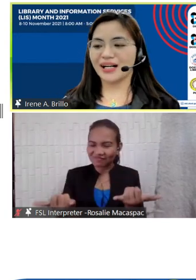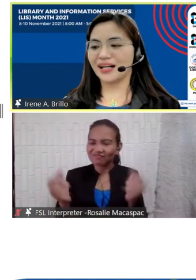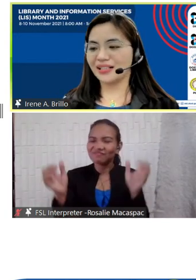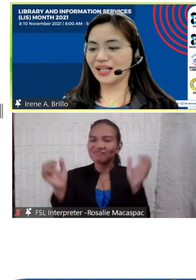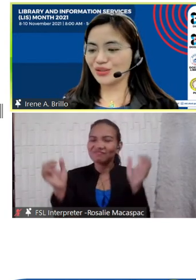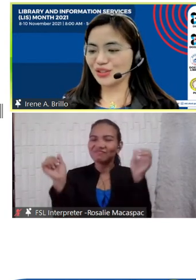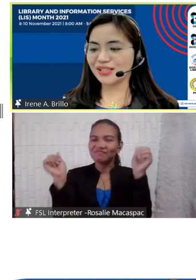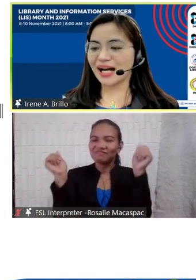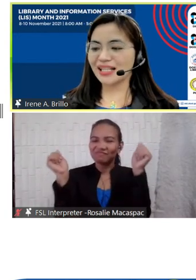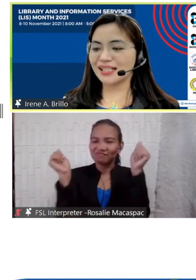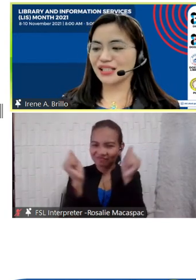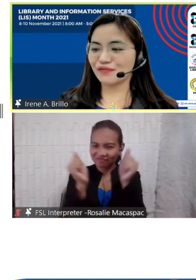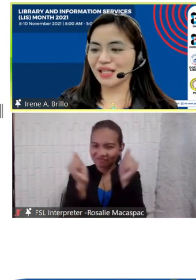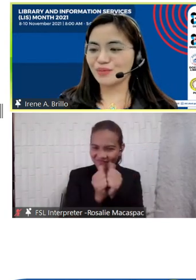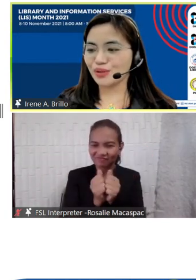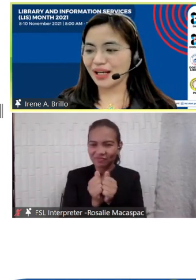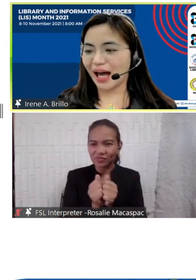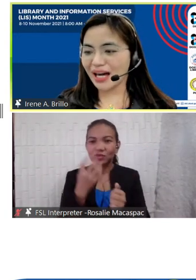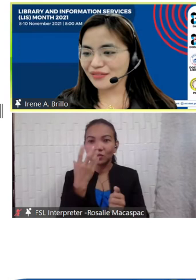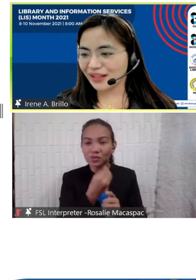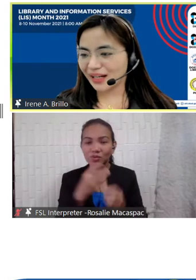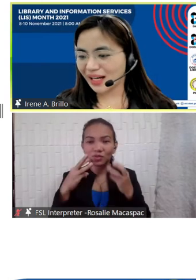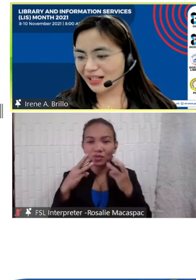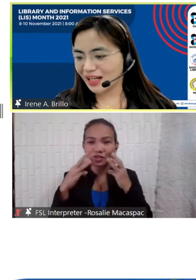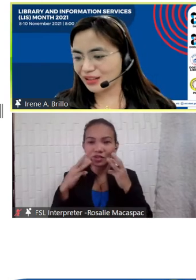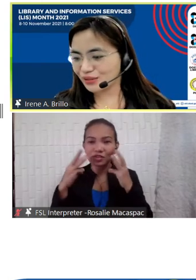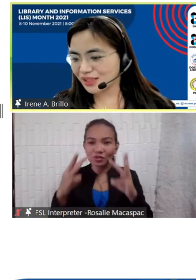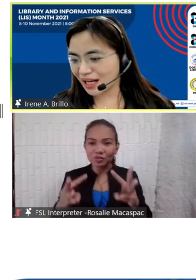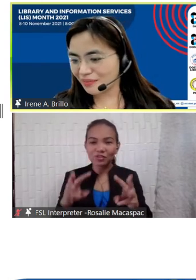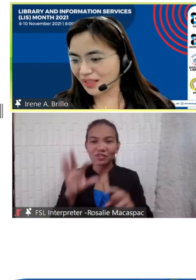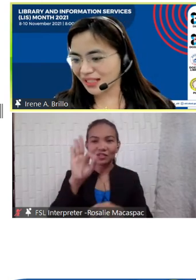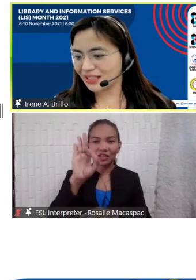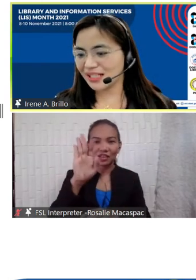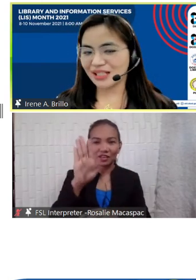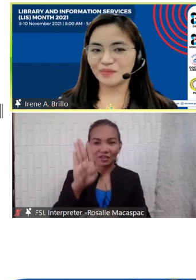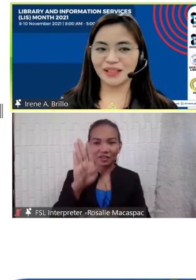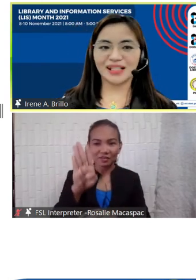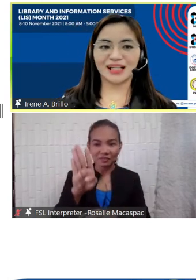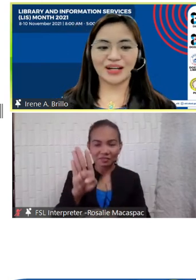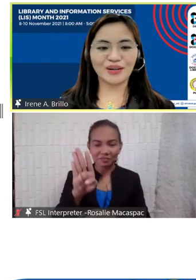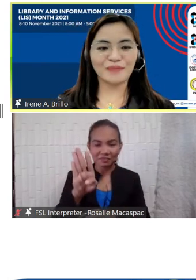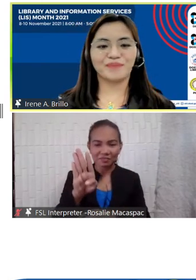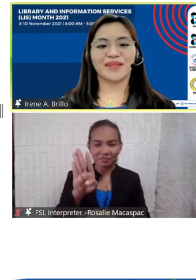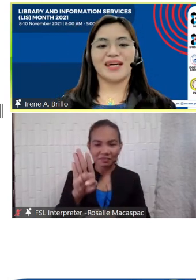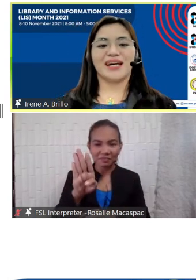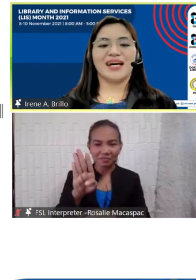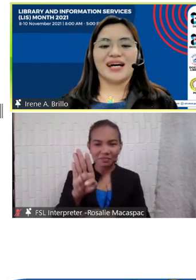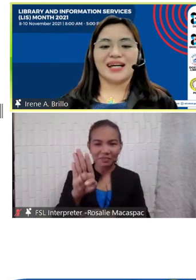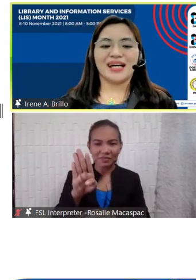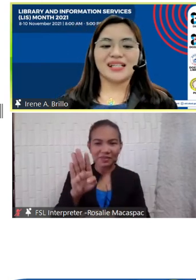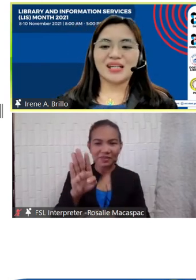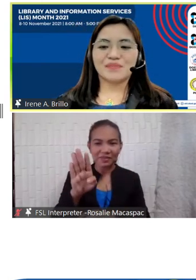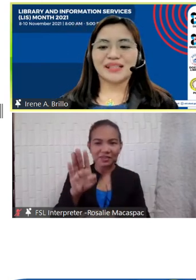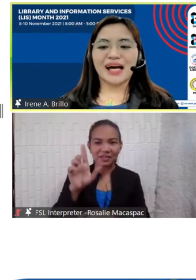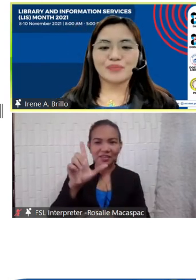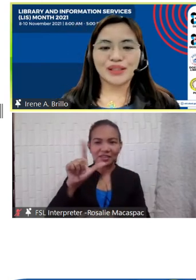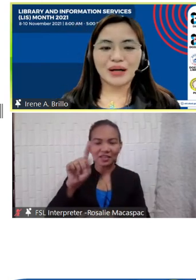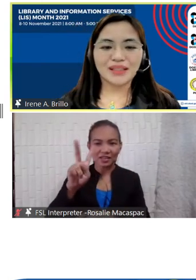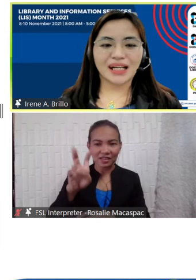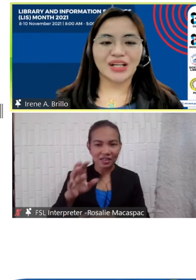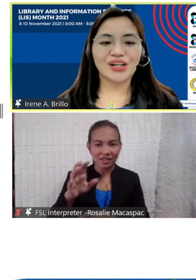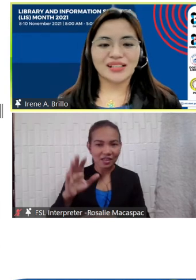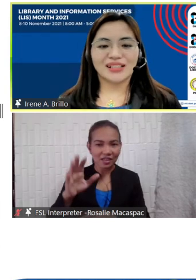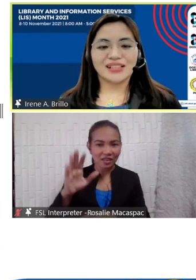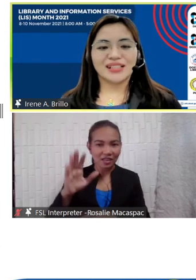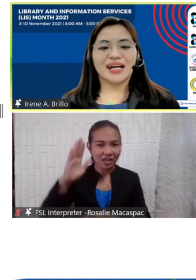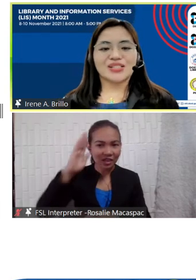mga nanonood sa atin sa Facebook Live. Ayan, hello, salamat at nandyan pa din kayo. Ayan, iniimbitahan po